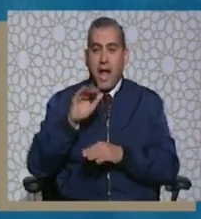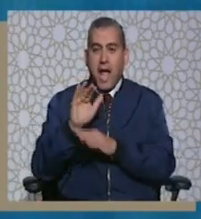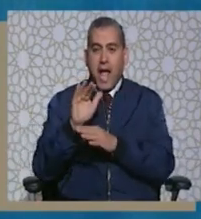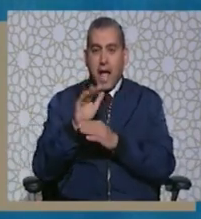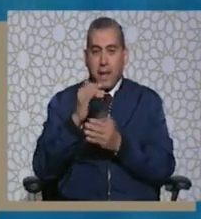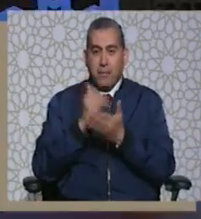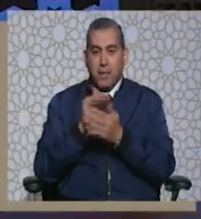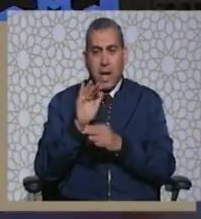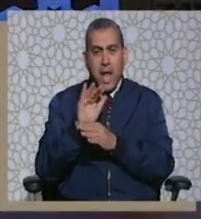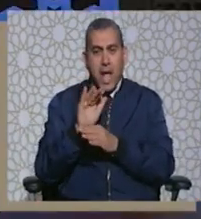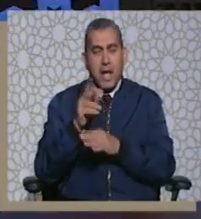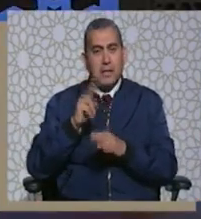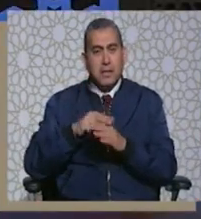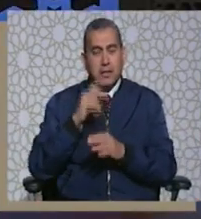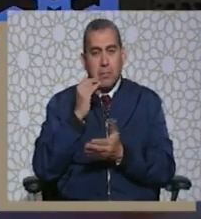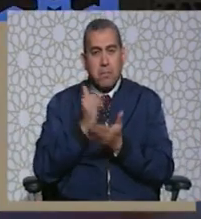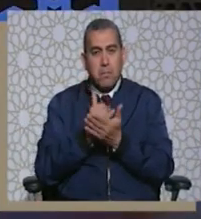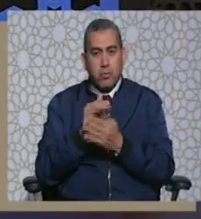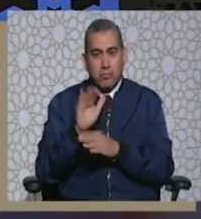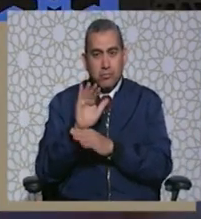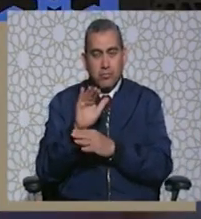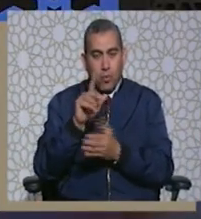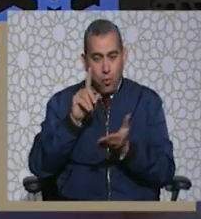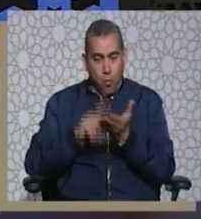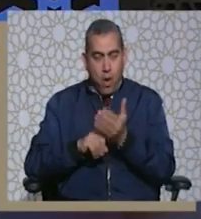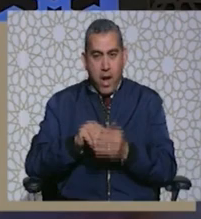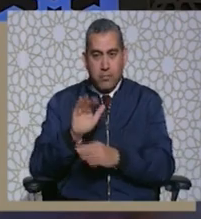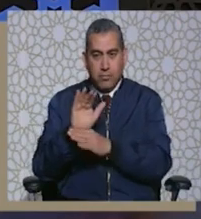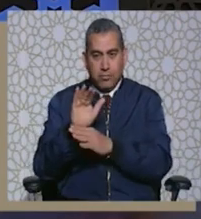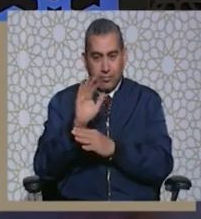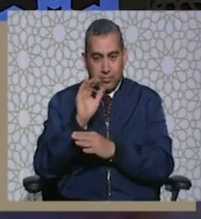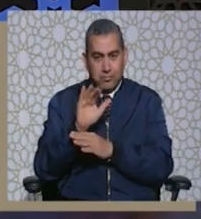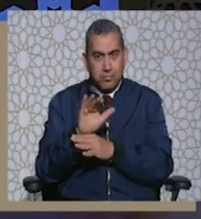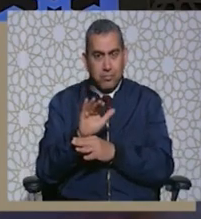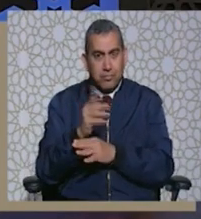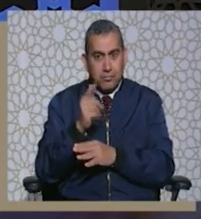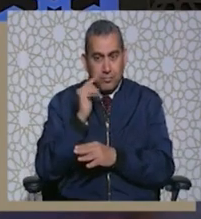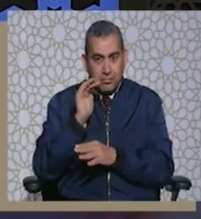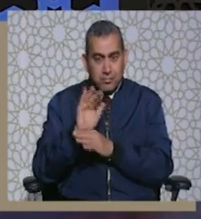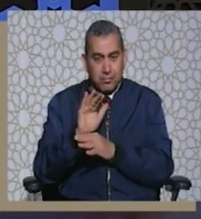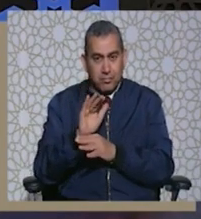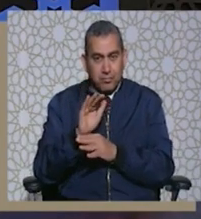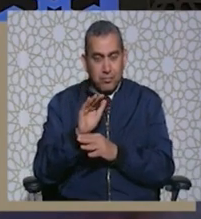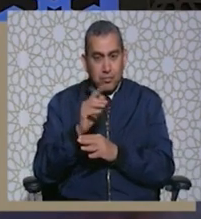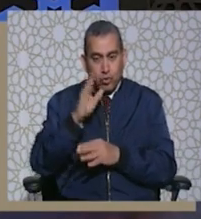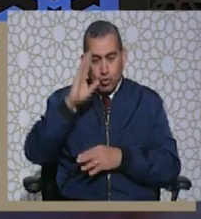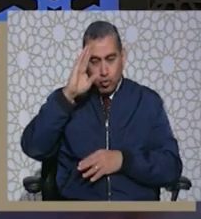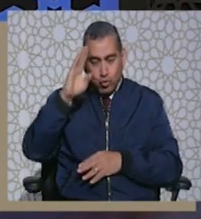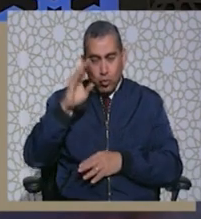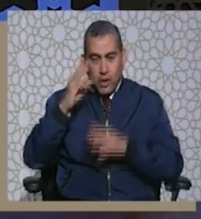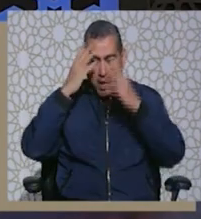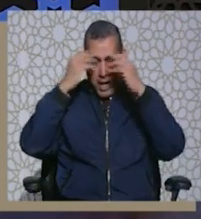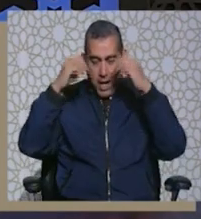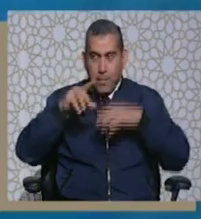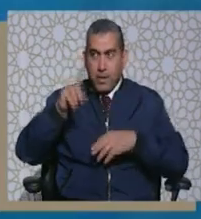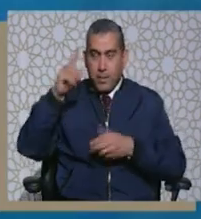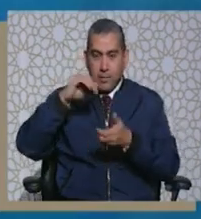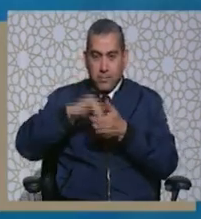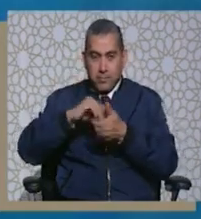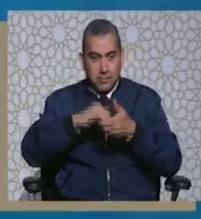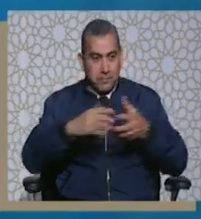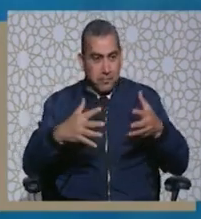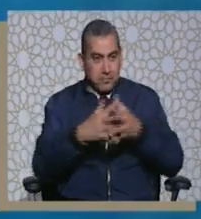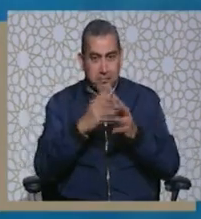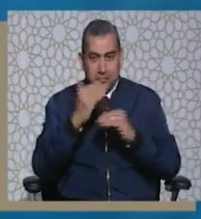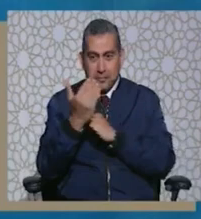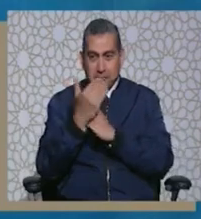الرعايه ايه تاني واجب عشان الرعايه دي هي شكر نعمه ربنا على العلاقات هي اللي